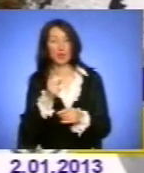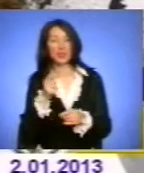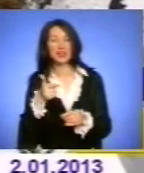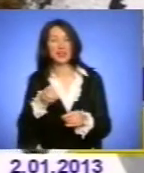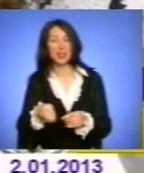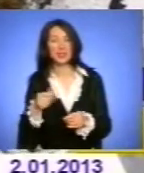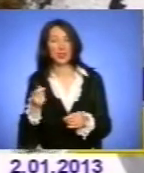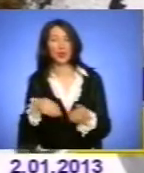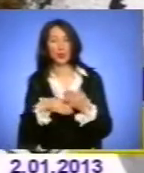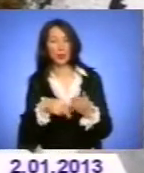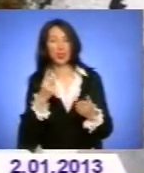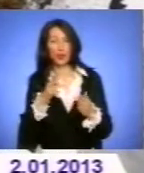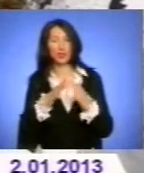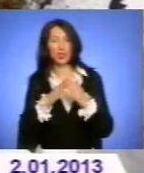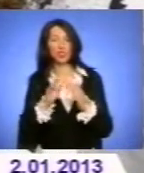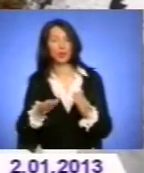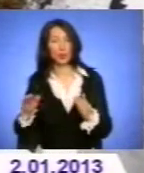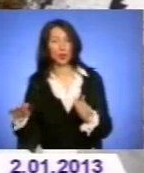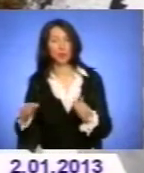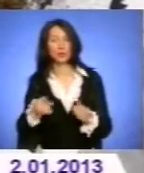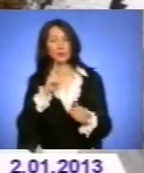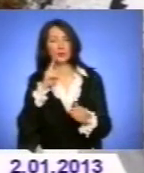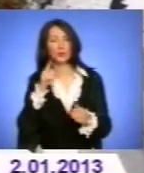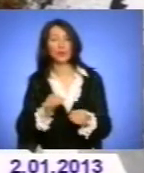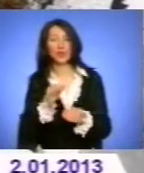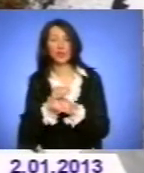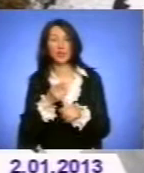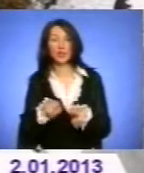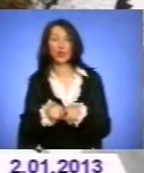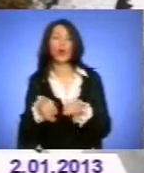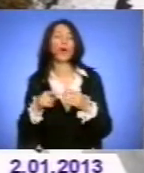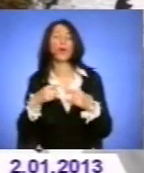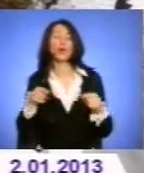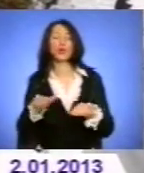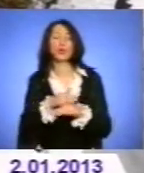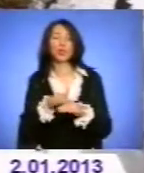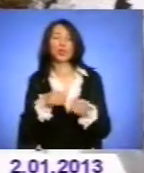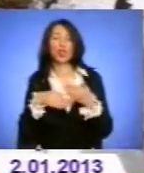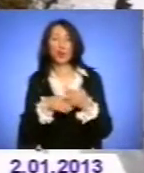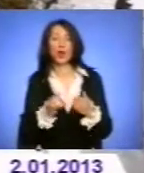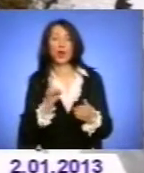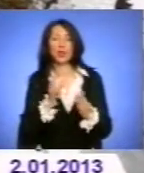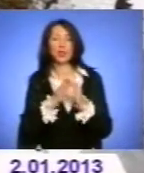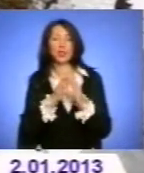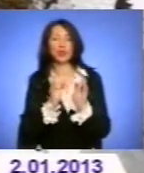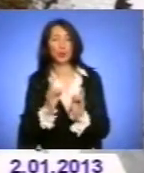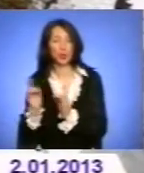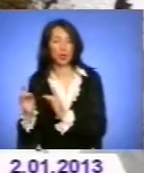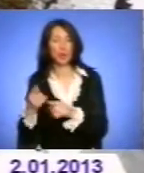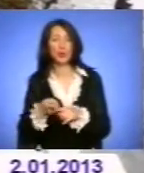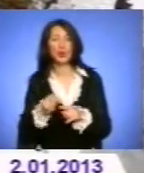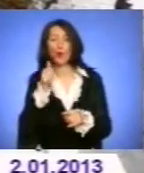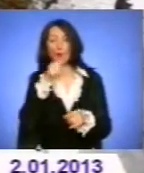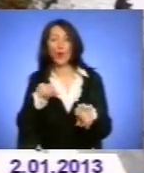будинкам. Після цього щороку молодь долучається до такого виду благодійності і допомагає дитячим будинкам. Цього року одночасно